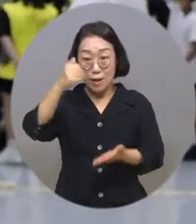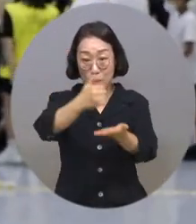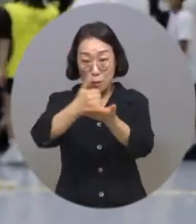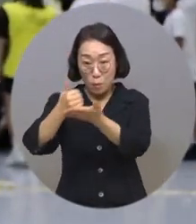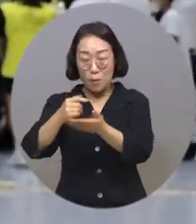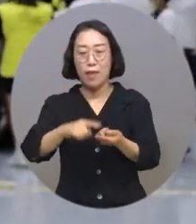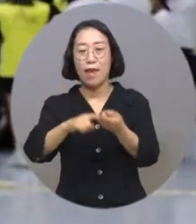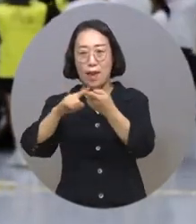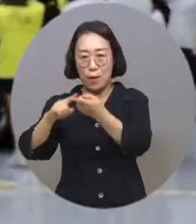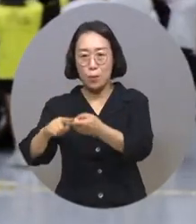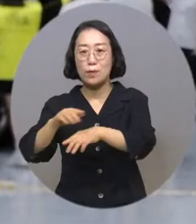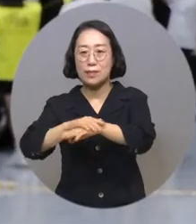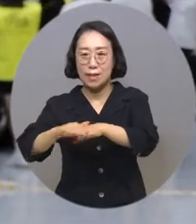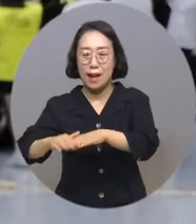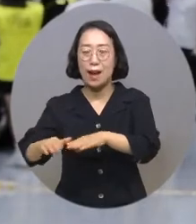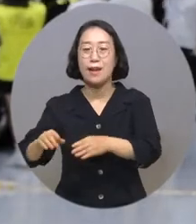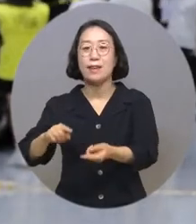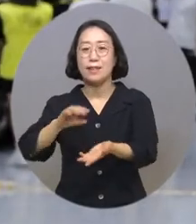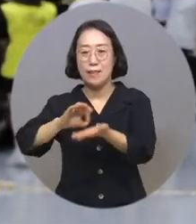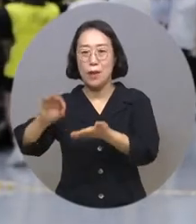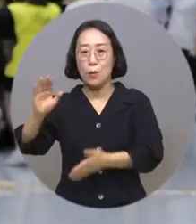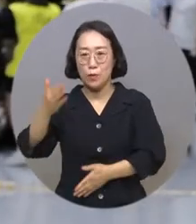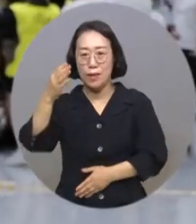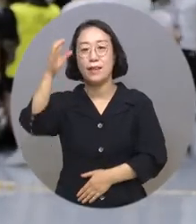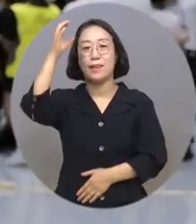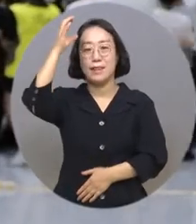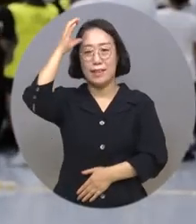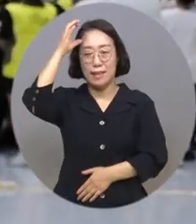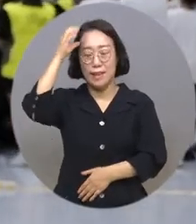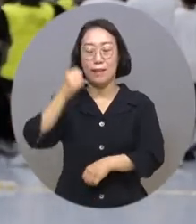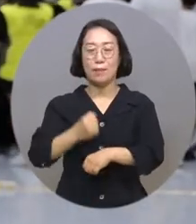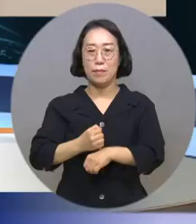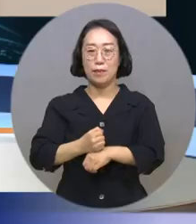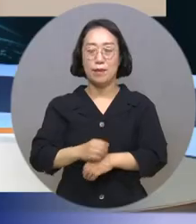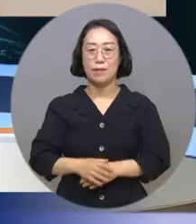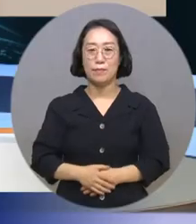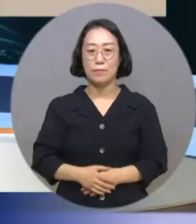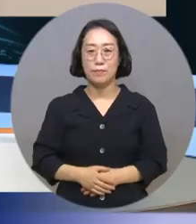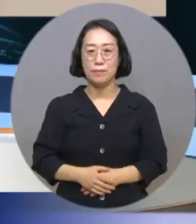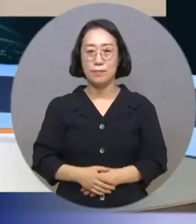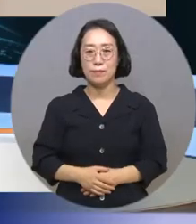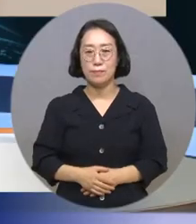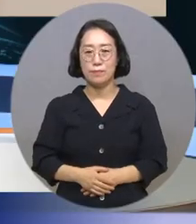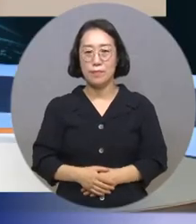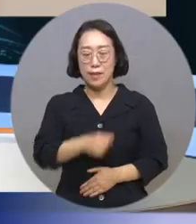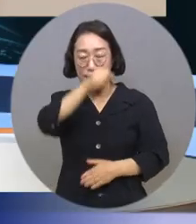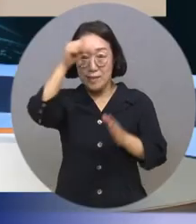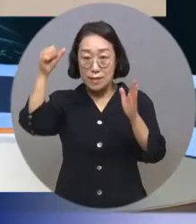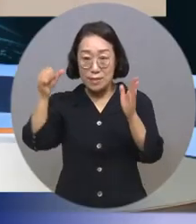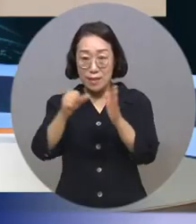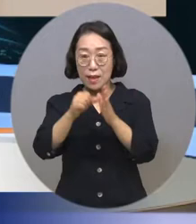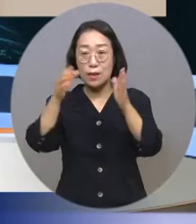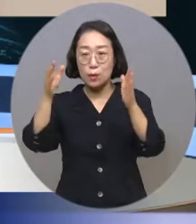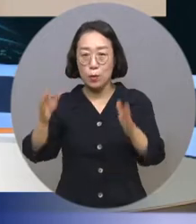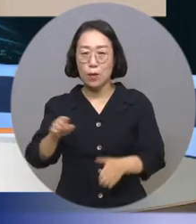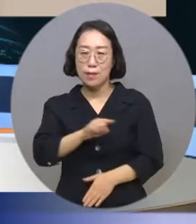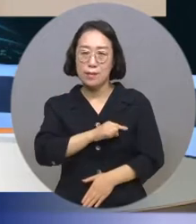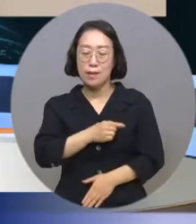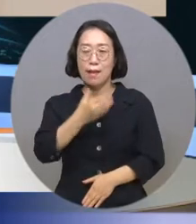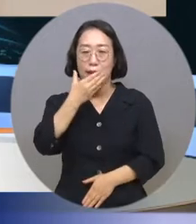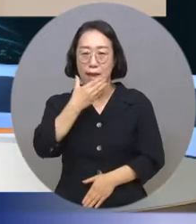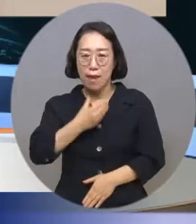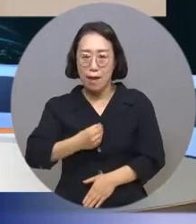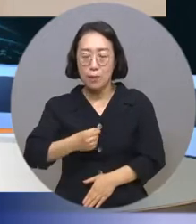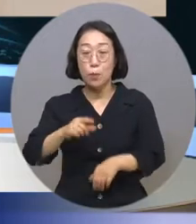반영되기를 기대해 봅니다. 복지TV 뉴스 문경아입니다. 인생의 가장 아름답고 행복한 시간을